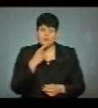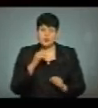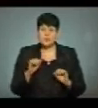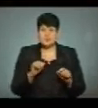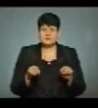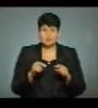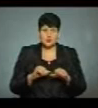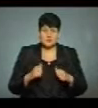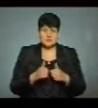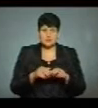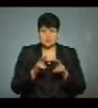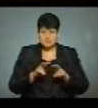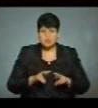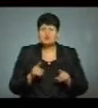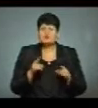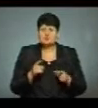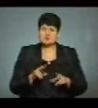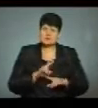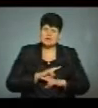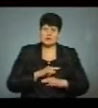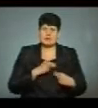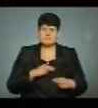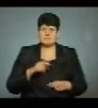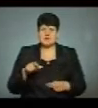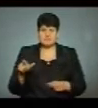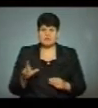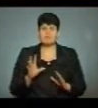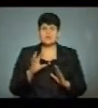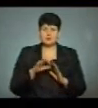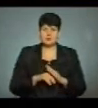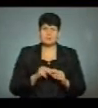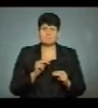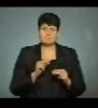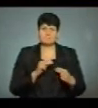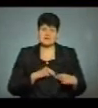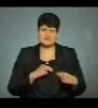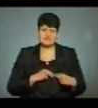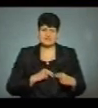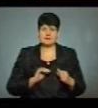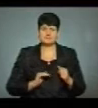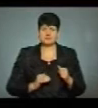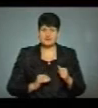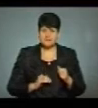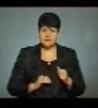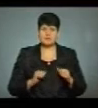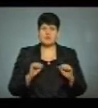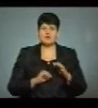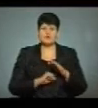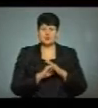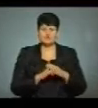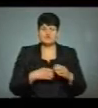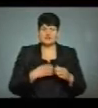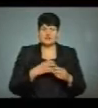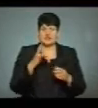створить комісію, яка розслідуватиме, чому загинули працівники. До неї увійдуть працівники підрядного підприємства, фонду страхування від нещасних випадків та